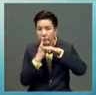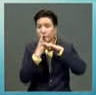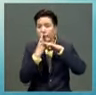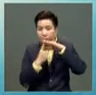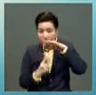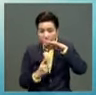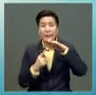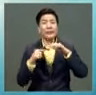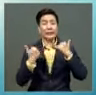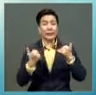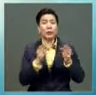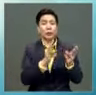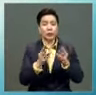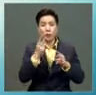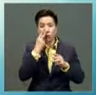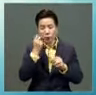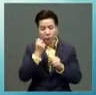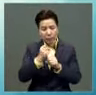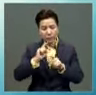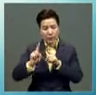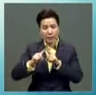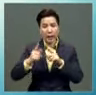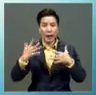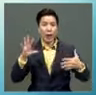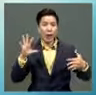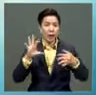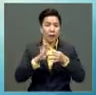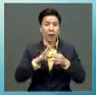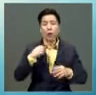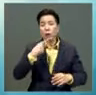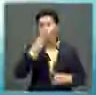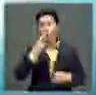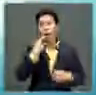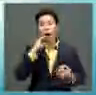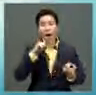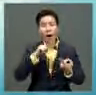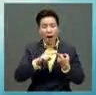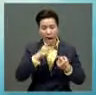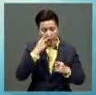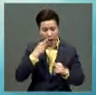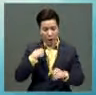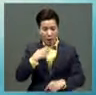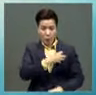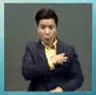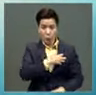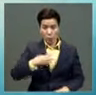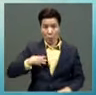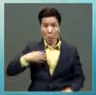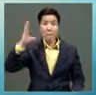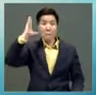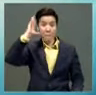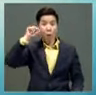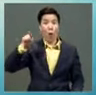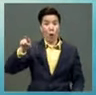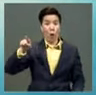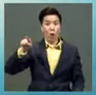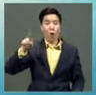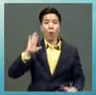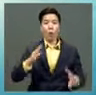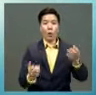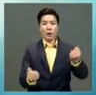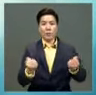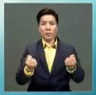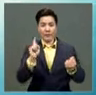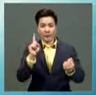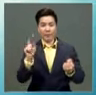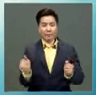ตรวจนะครับแล้วก็โทรสวอปที่สนามบินสุวรรณภูมิโดยอุปทูตนะครับซึ่งเป็นบิดาพร้อมคนขับรถ1